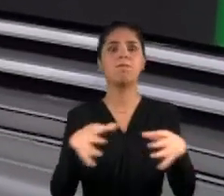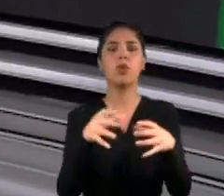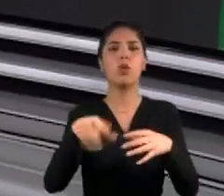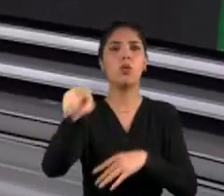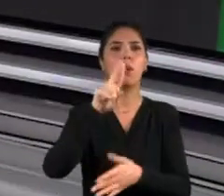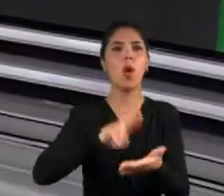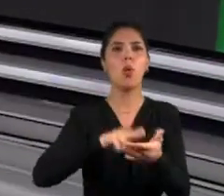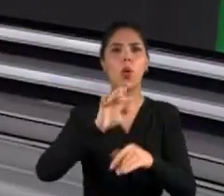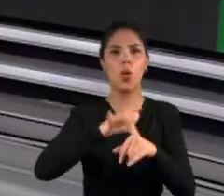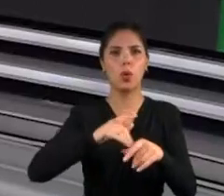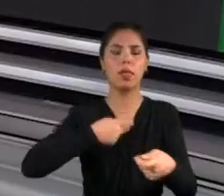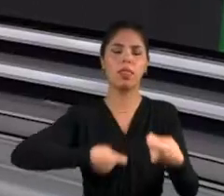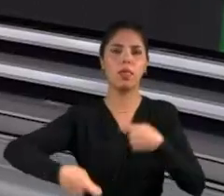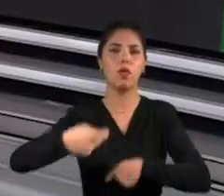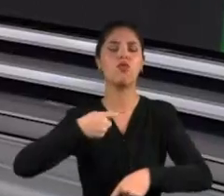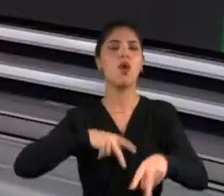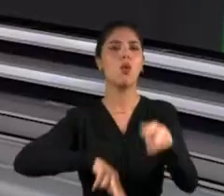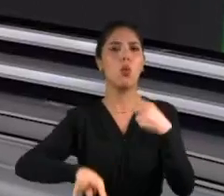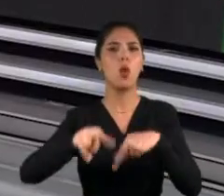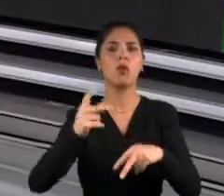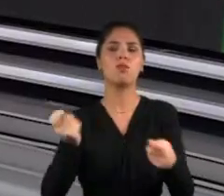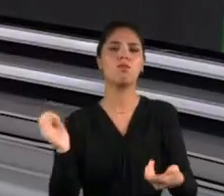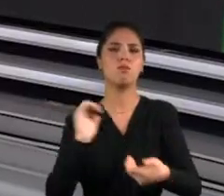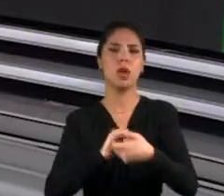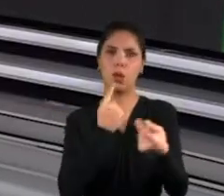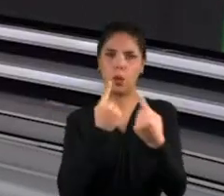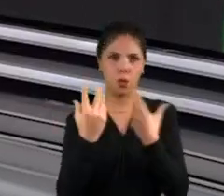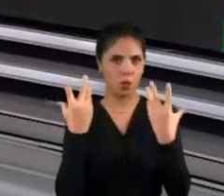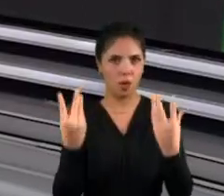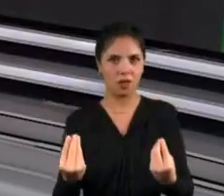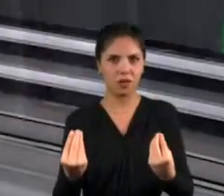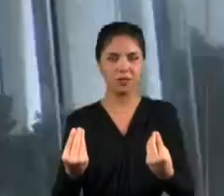ticaret, ulaşım gibi alanlarda da işbirliğini konuşacak.